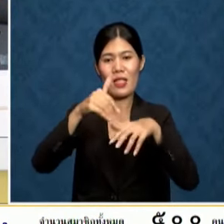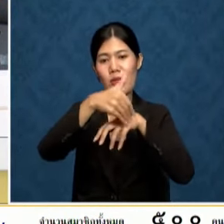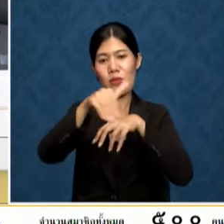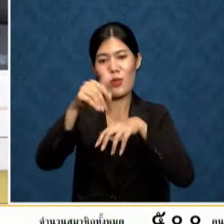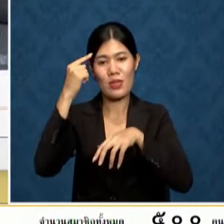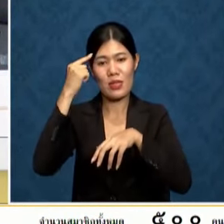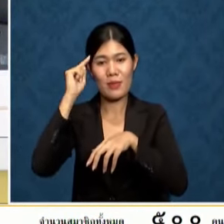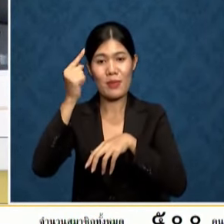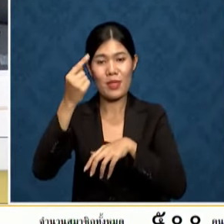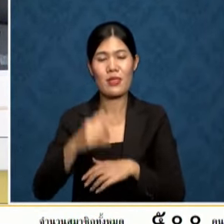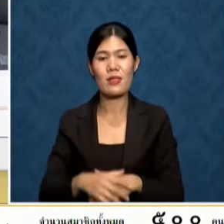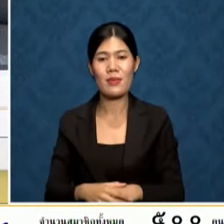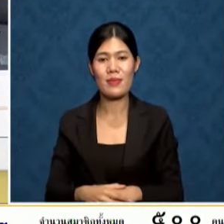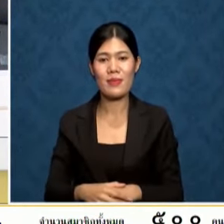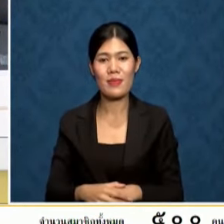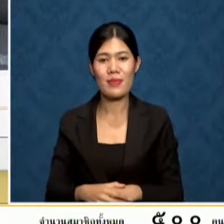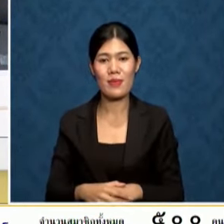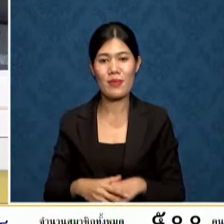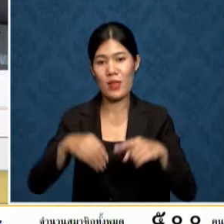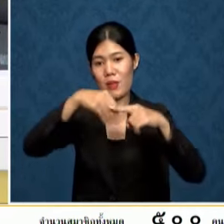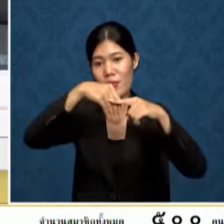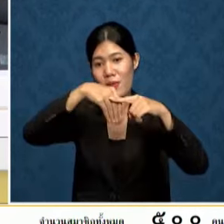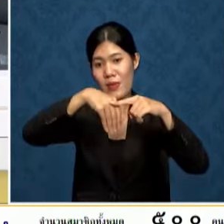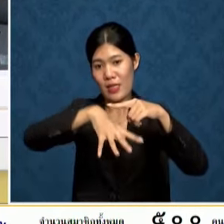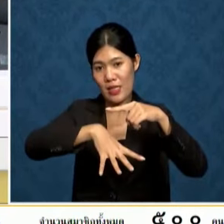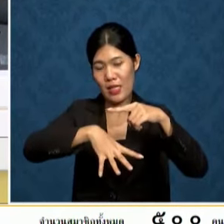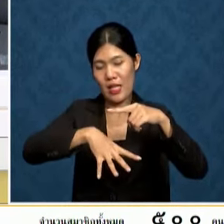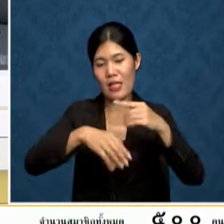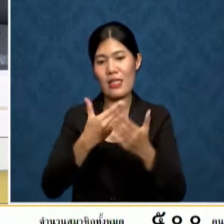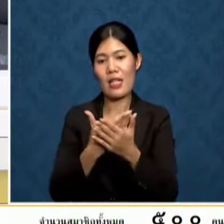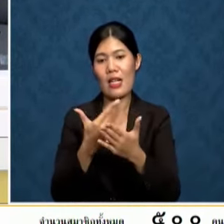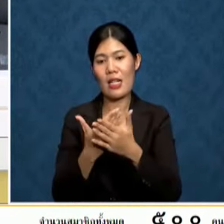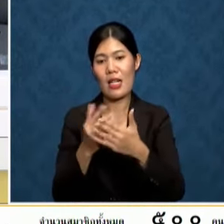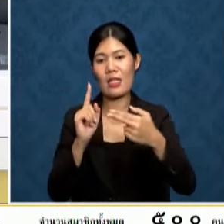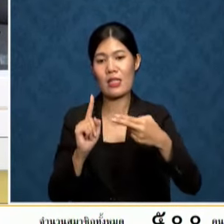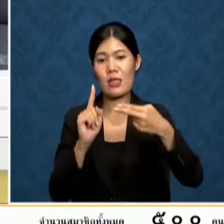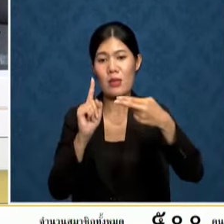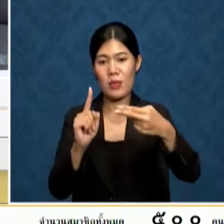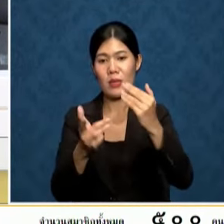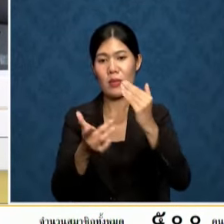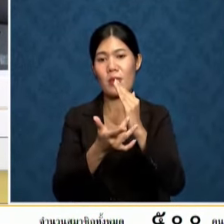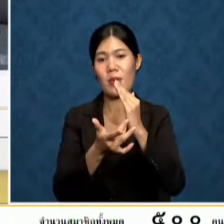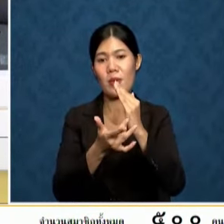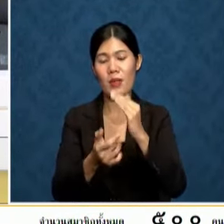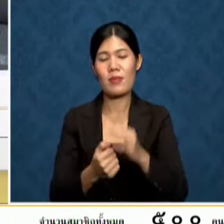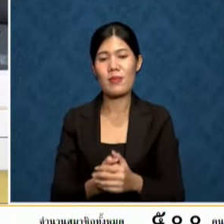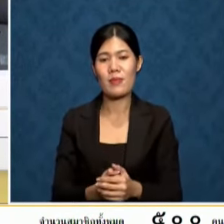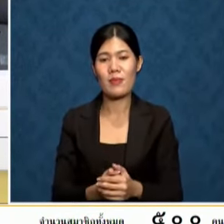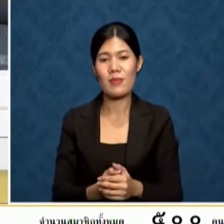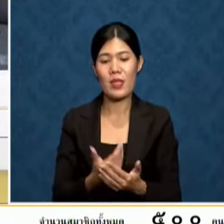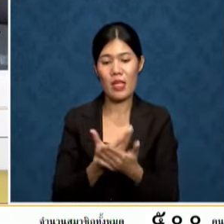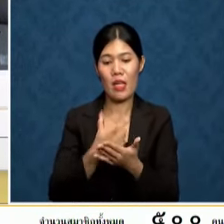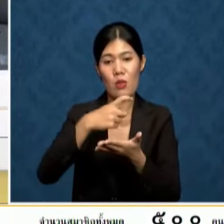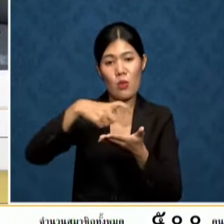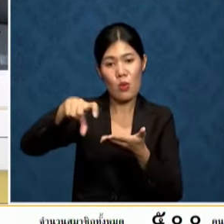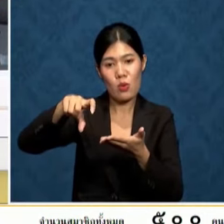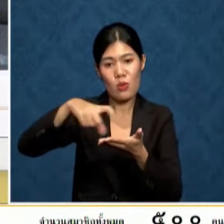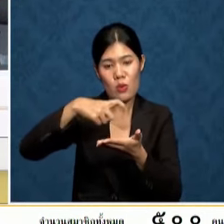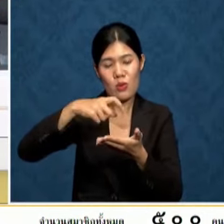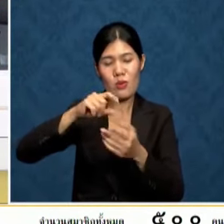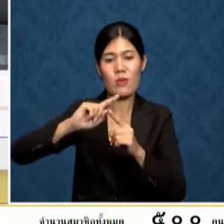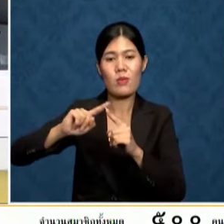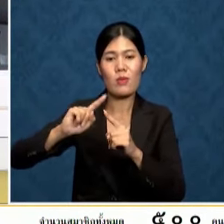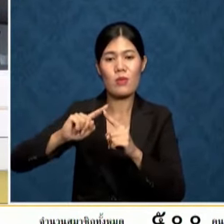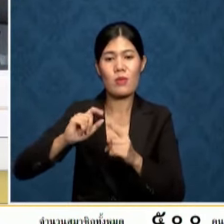ดิจิตอลยังจะมีการสร้างระบบsettlementกลางระบบเรื่องของการเงินการClearing Houseการโอนเงินโอนถ่ายเงินเนี่ย